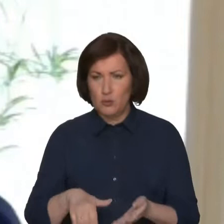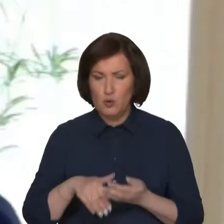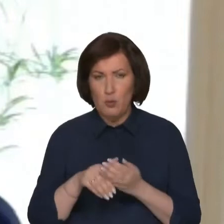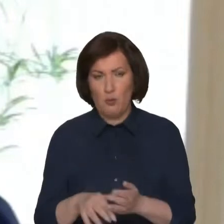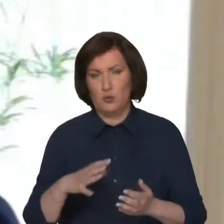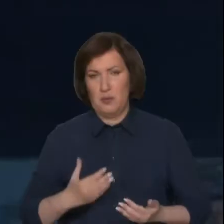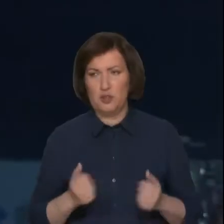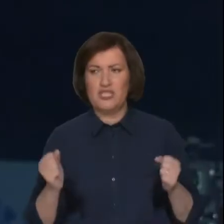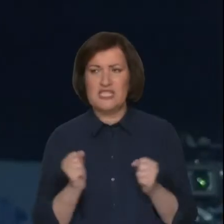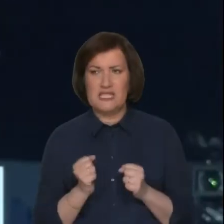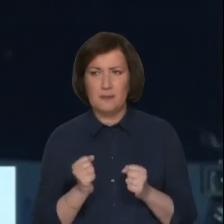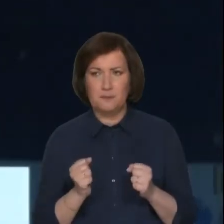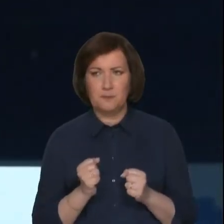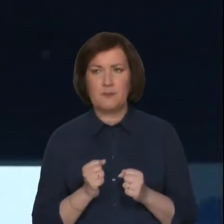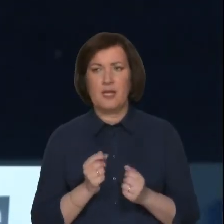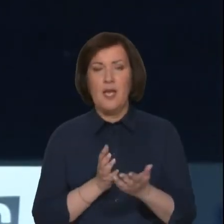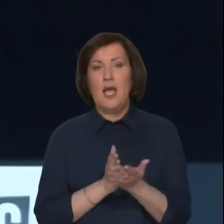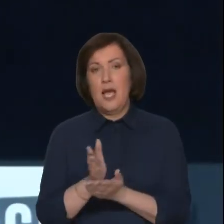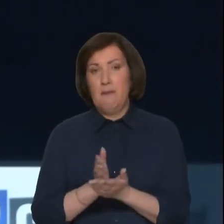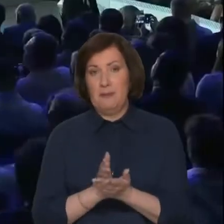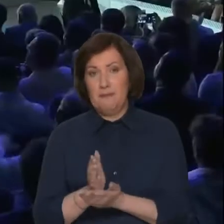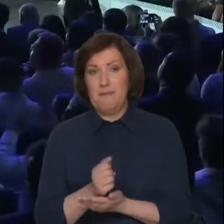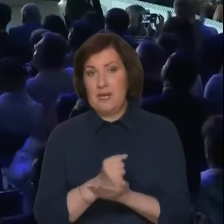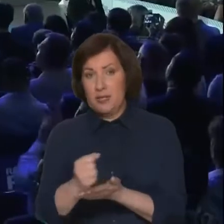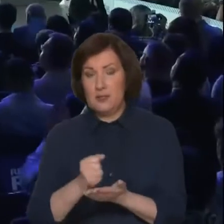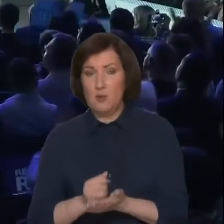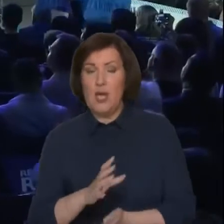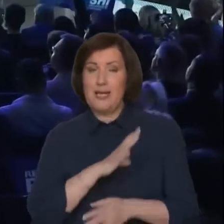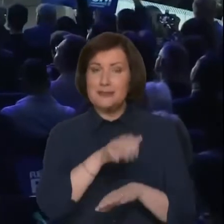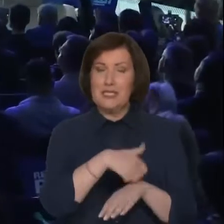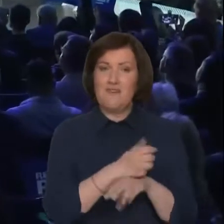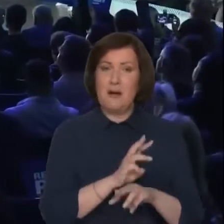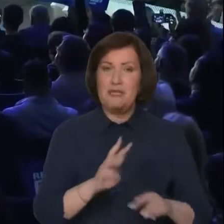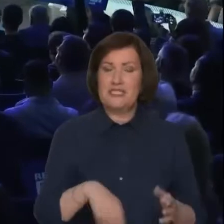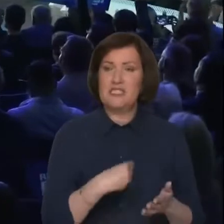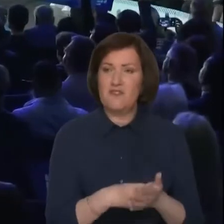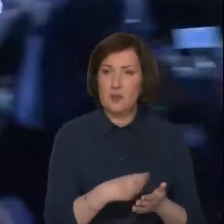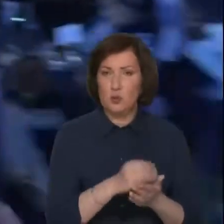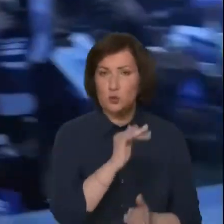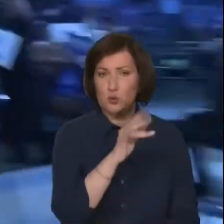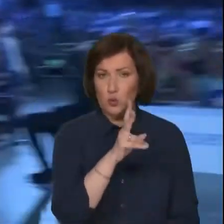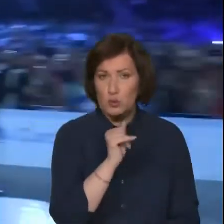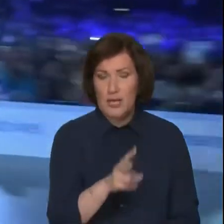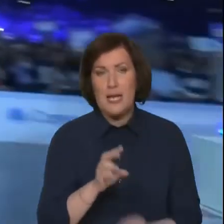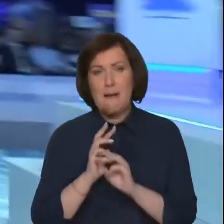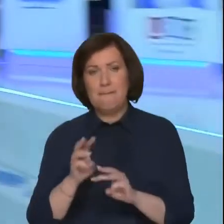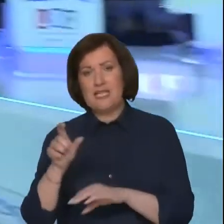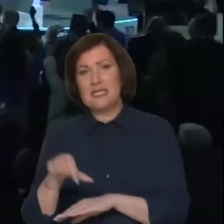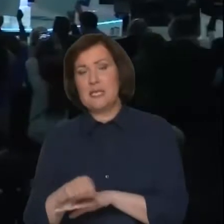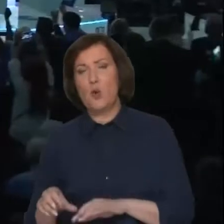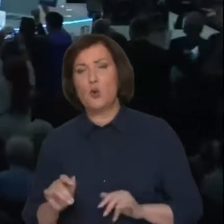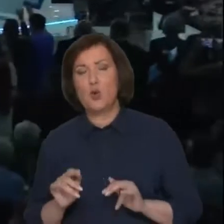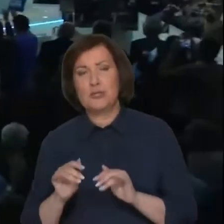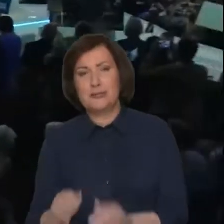їм пережити зиму. На крісло прем'єра претендують екс-глава Міністерства фінансів Ріші Сунак та міністерка закордонних справ